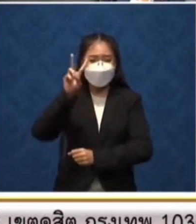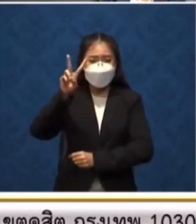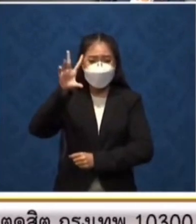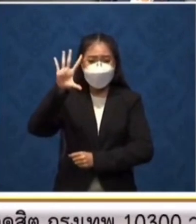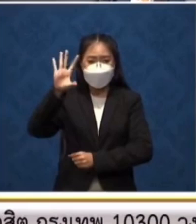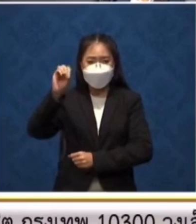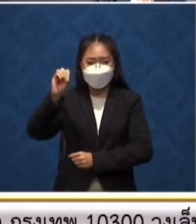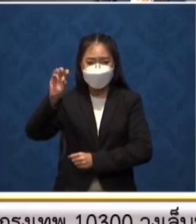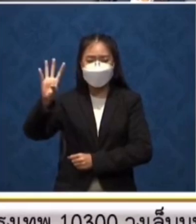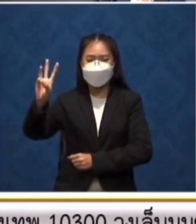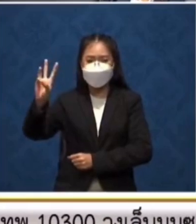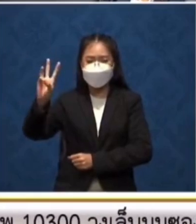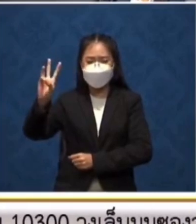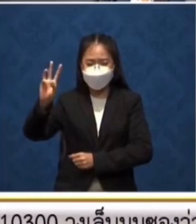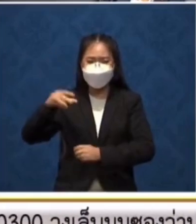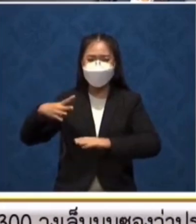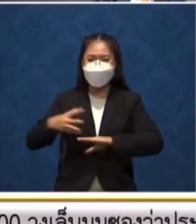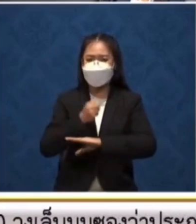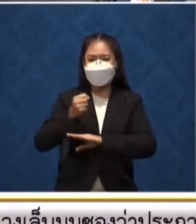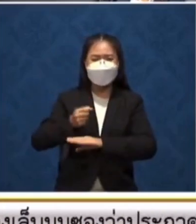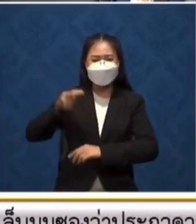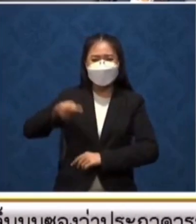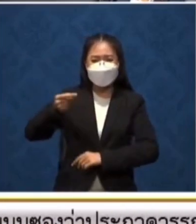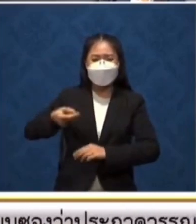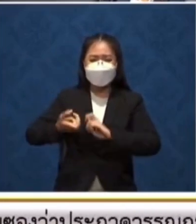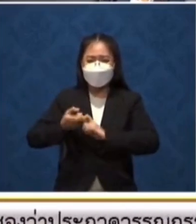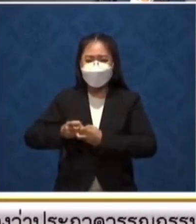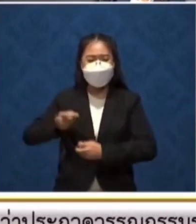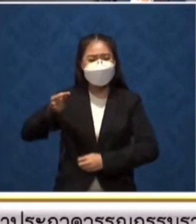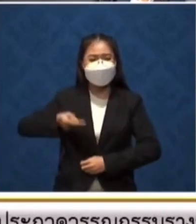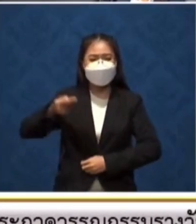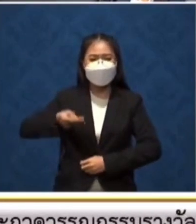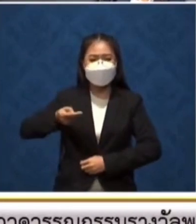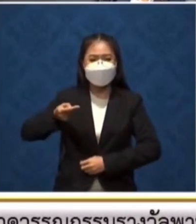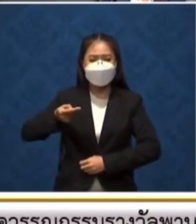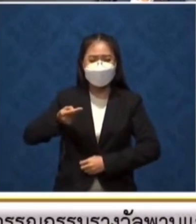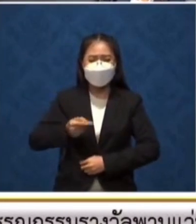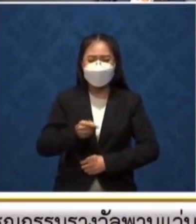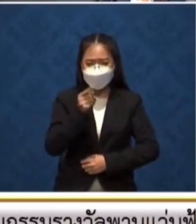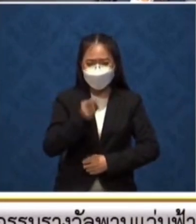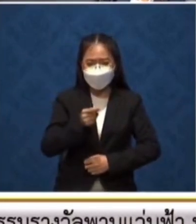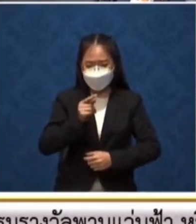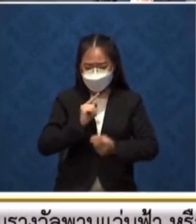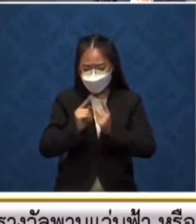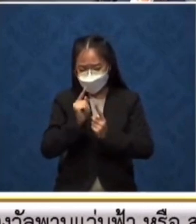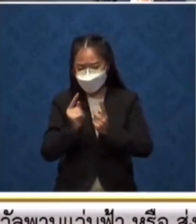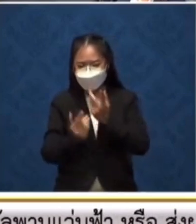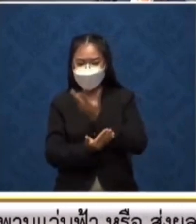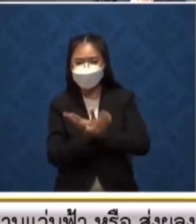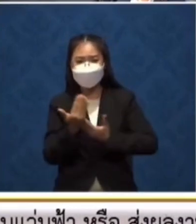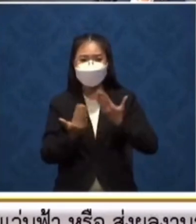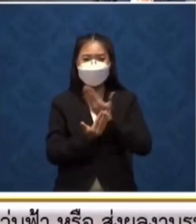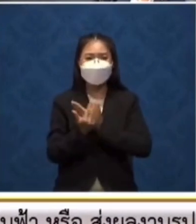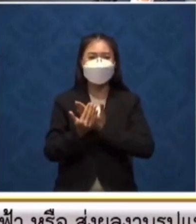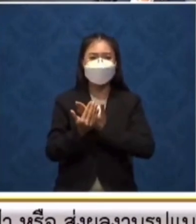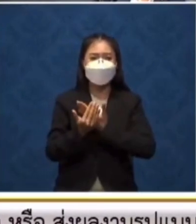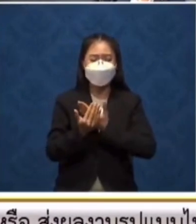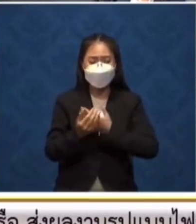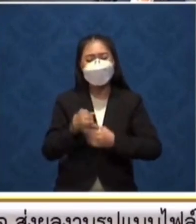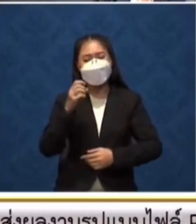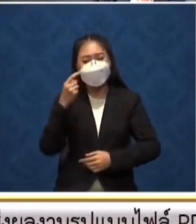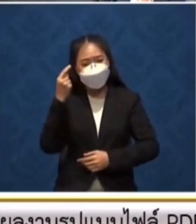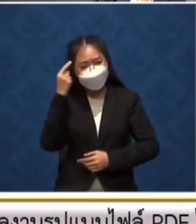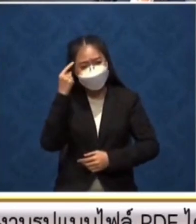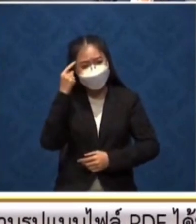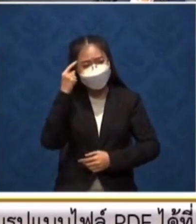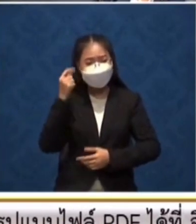องวนเป็นดนตรีเก้าอี้และความขัดแย้งที่มันไม่จบไม่สิ้นแทนที่จะหาพื้นที่ปลอดภัยในการพูดคุยกันแทนที่จะหากุศโลบายมาใน